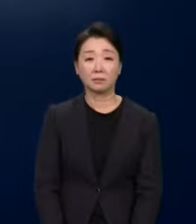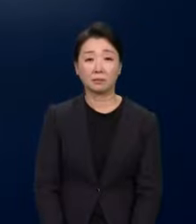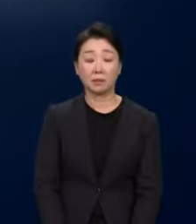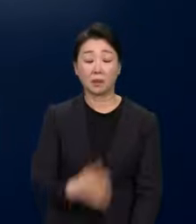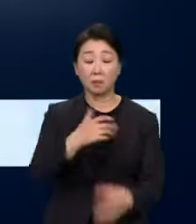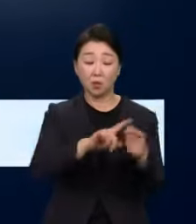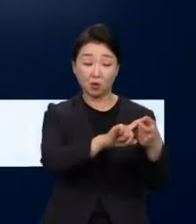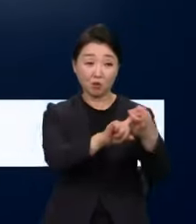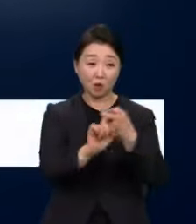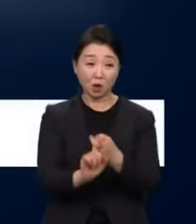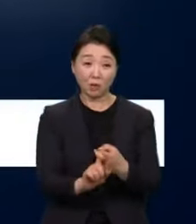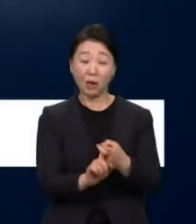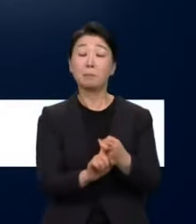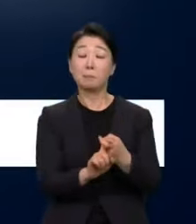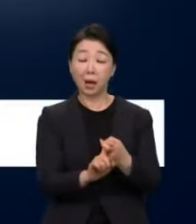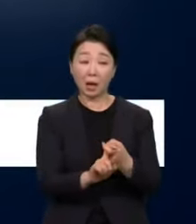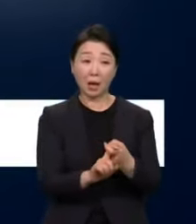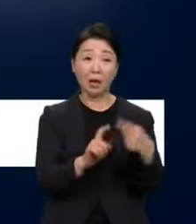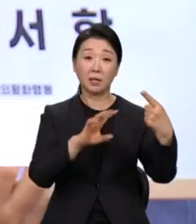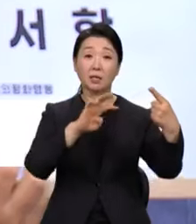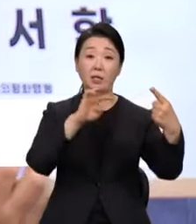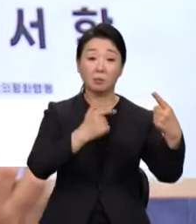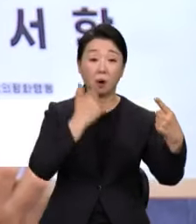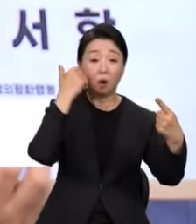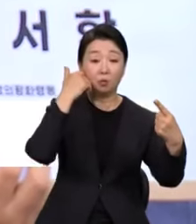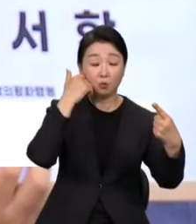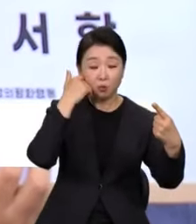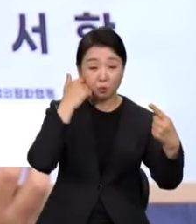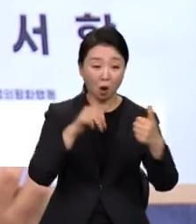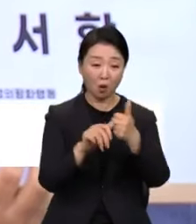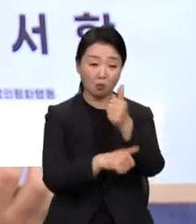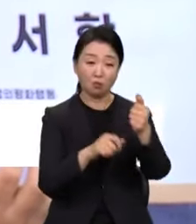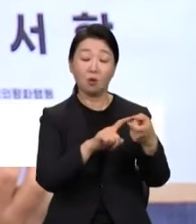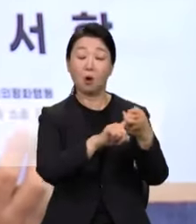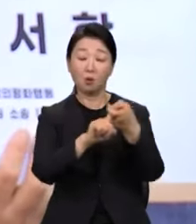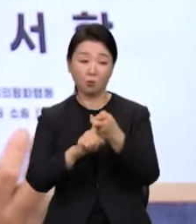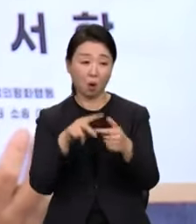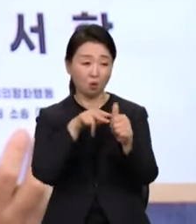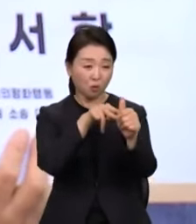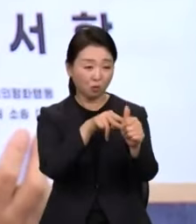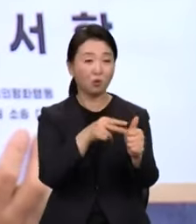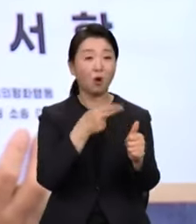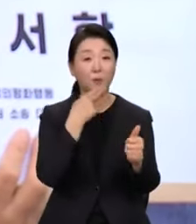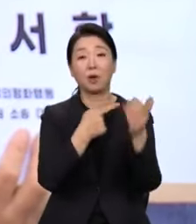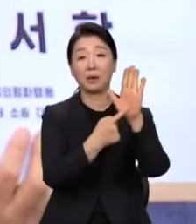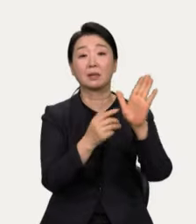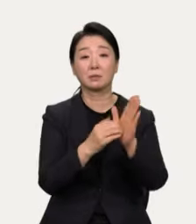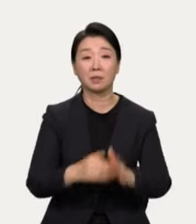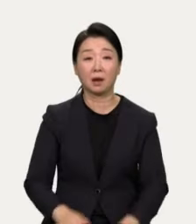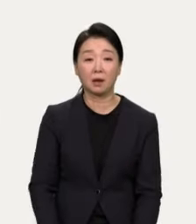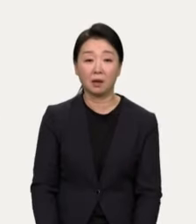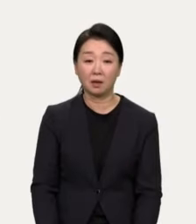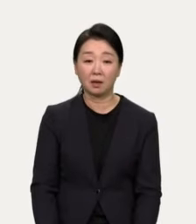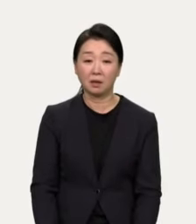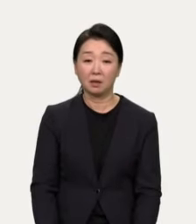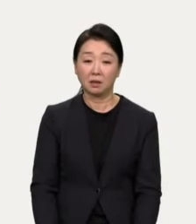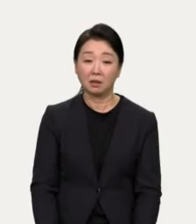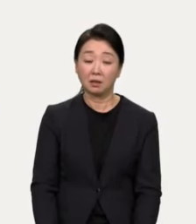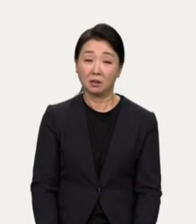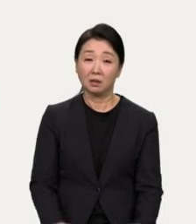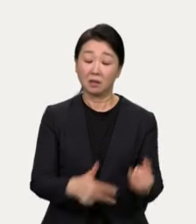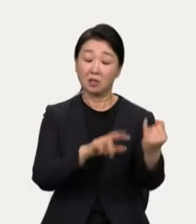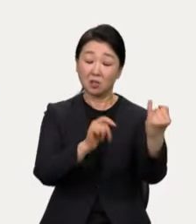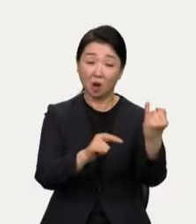더불어민주연합 1번 후보로 추천된 전지혜 금융정의연대 운영위원이 후보 등록을 하지 않겠다고 밝혔습니다. 전 의원은 경선에서